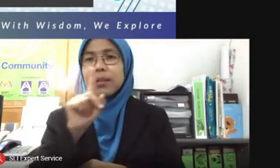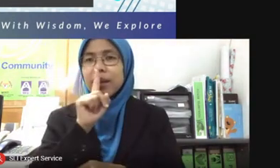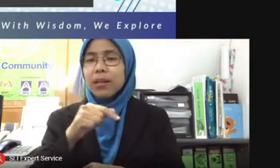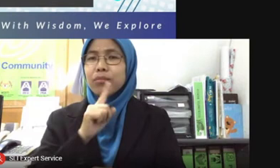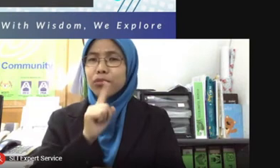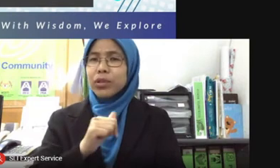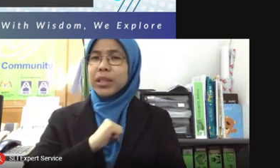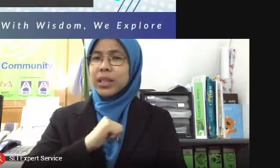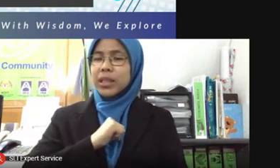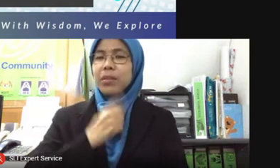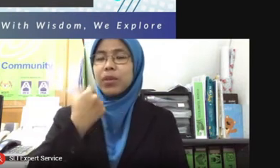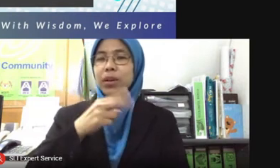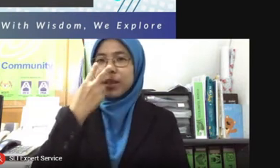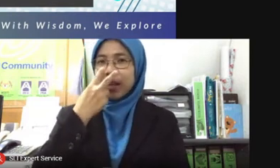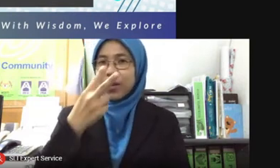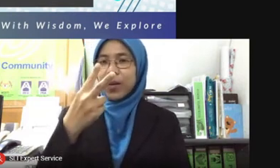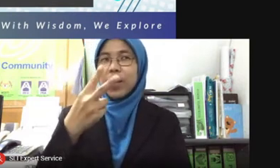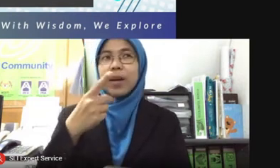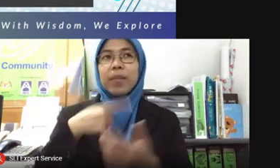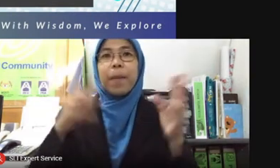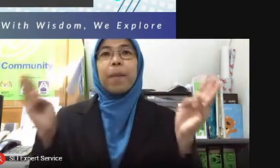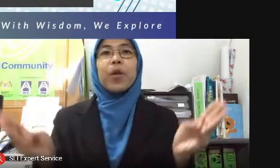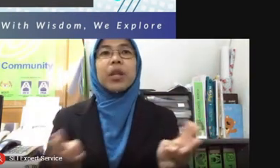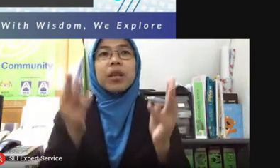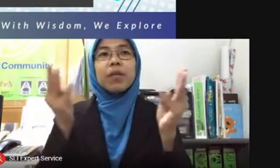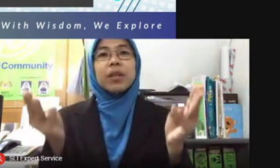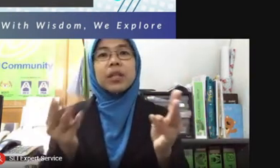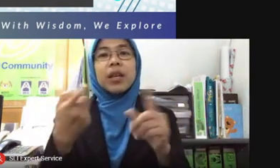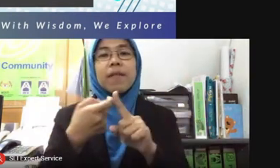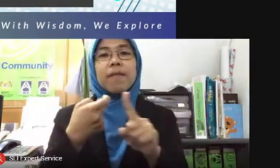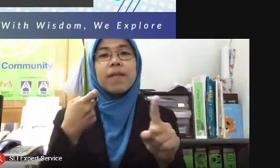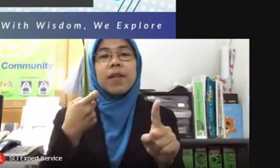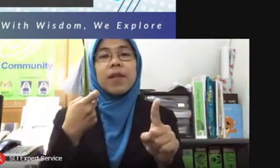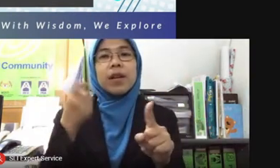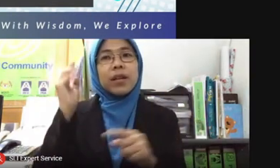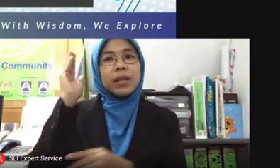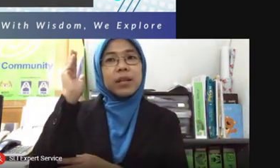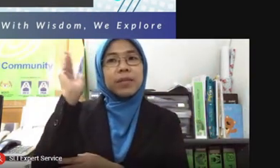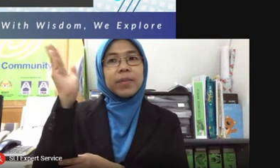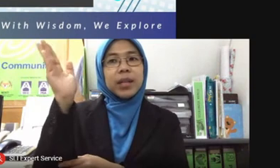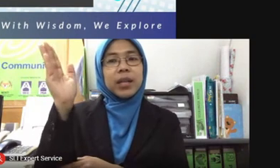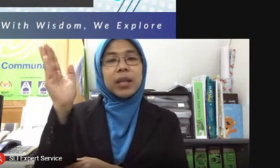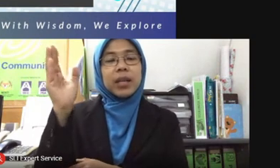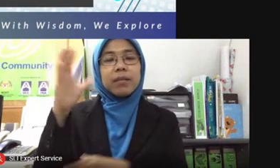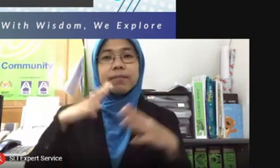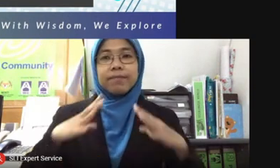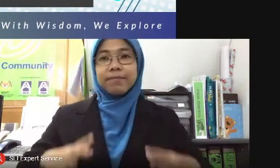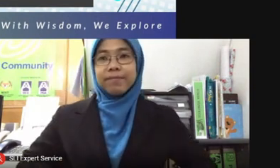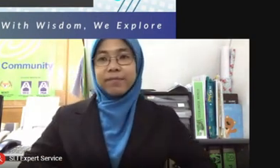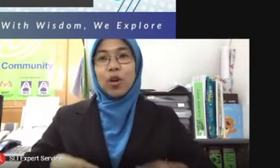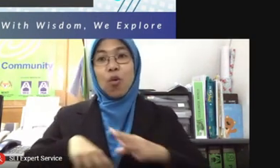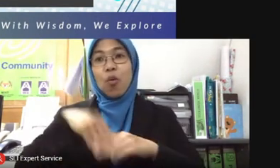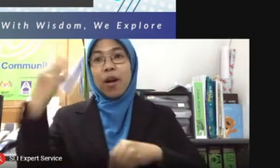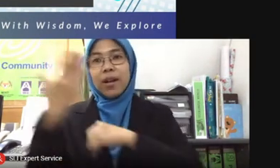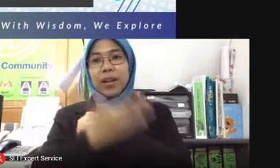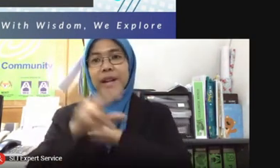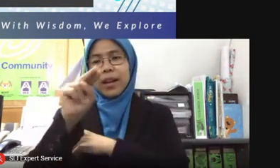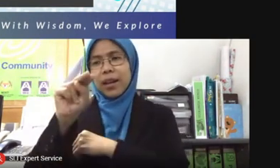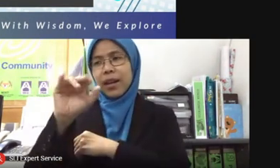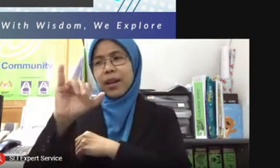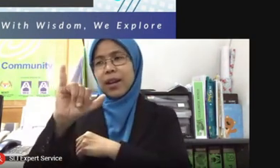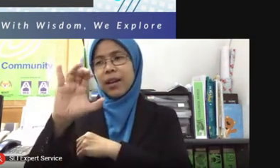untuk menonton rancangan motivasi daripada speaker disabled speaker daripada luar negara, Nick.